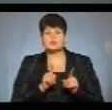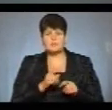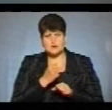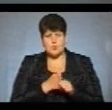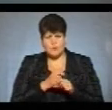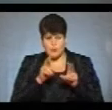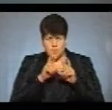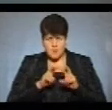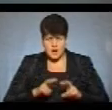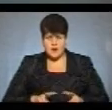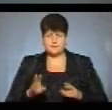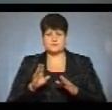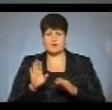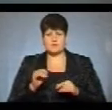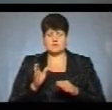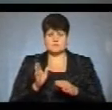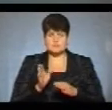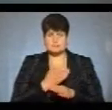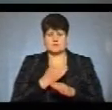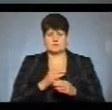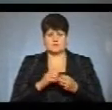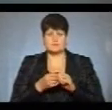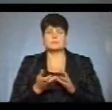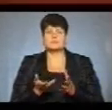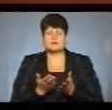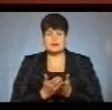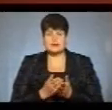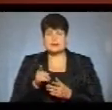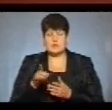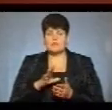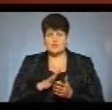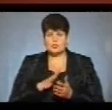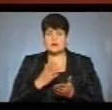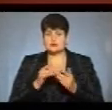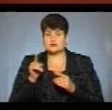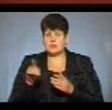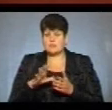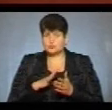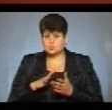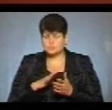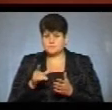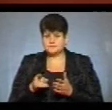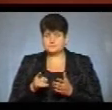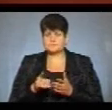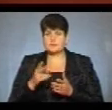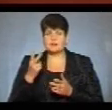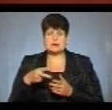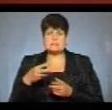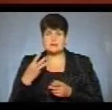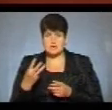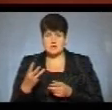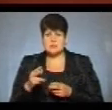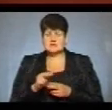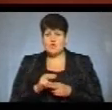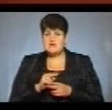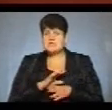обробляє і потім виправляє, усовує ті недоліки, які там є. І там було. Якщо там було, то там було 23-го,